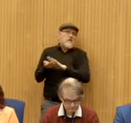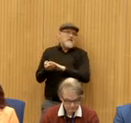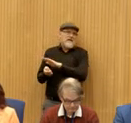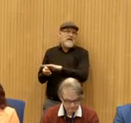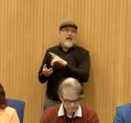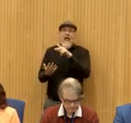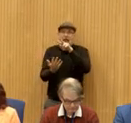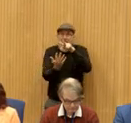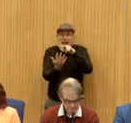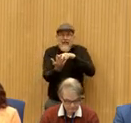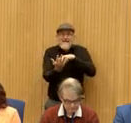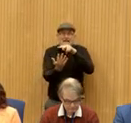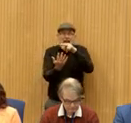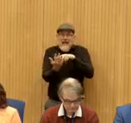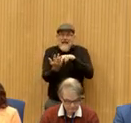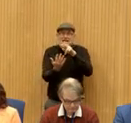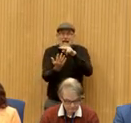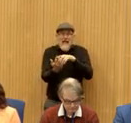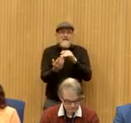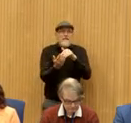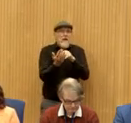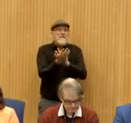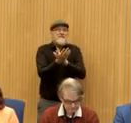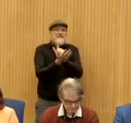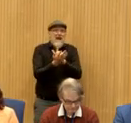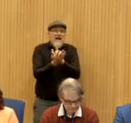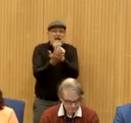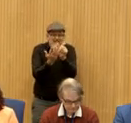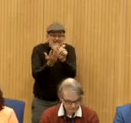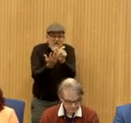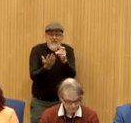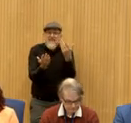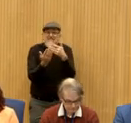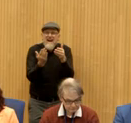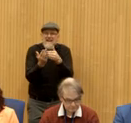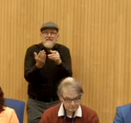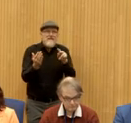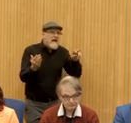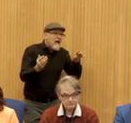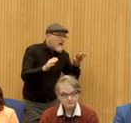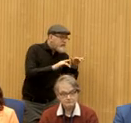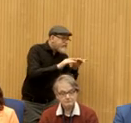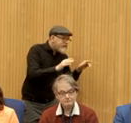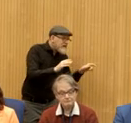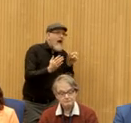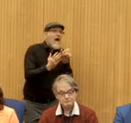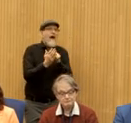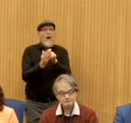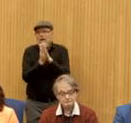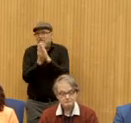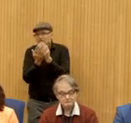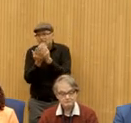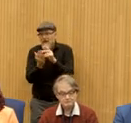bedeuten. Oder ich bilde Eselsbrücken oder mache ein Lied daraus.